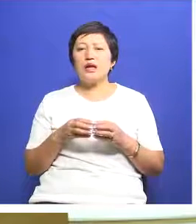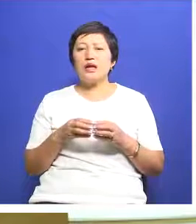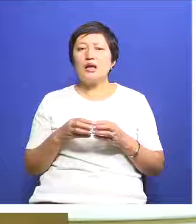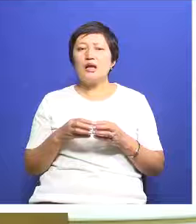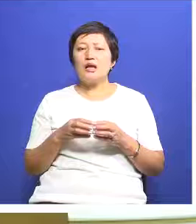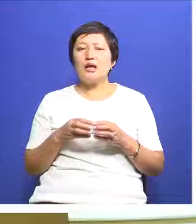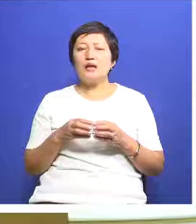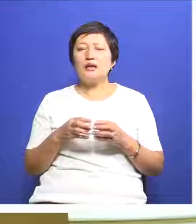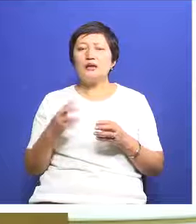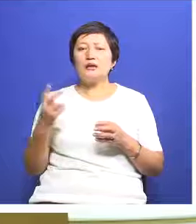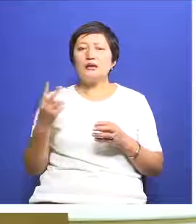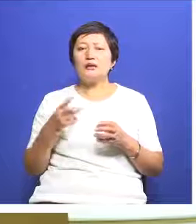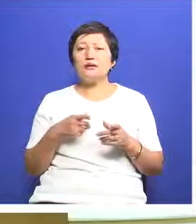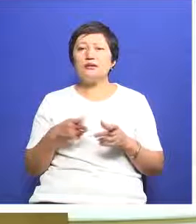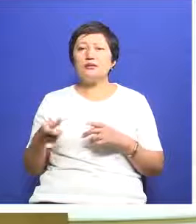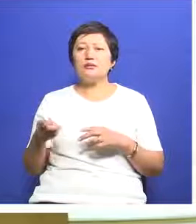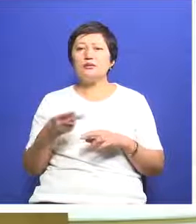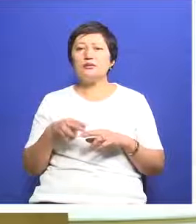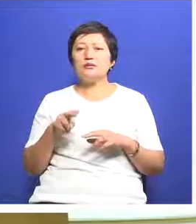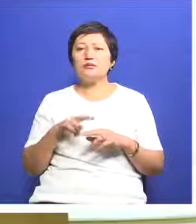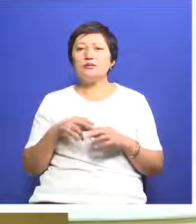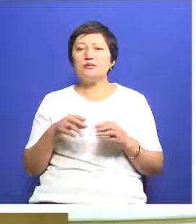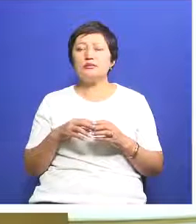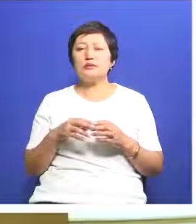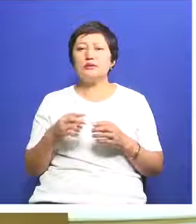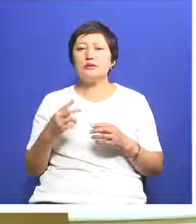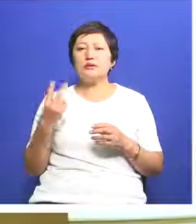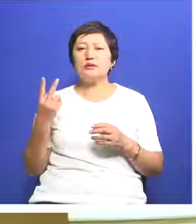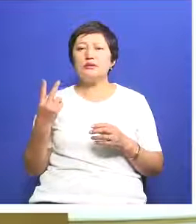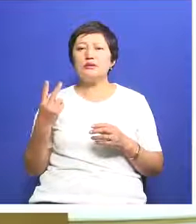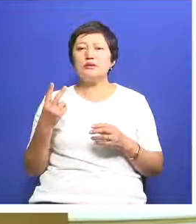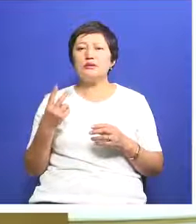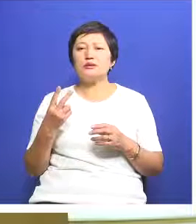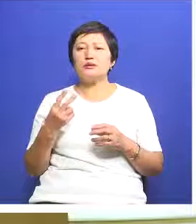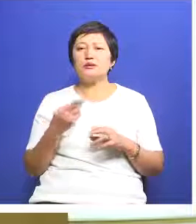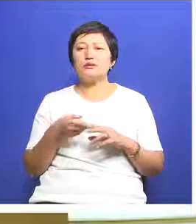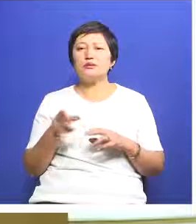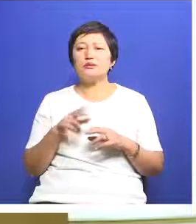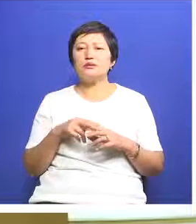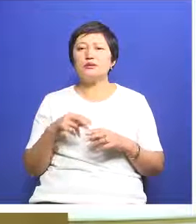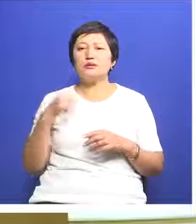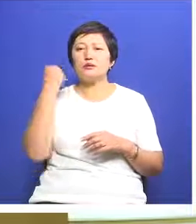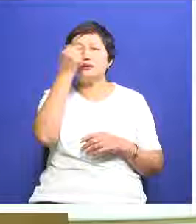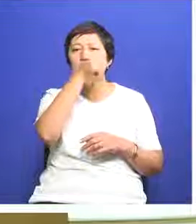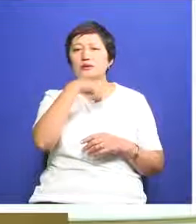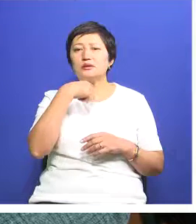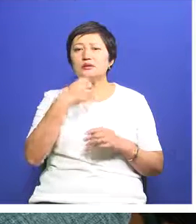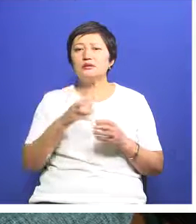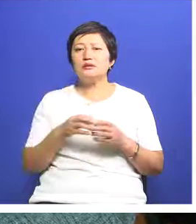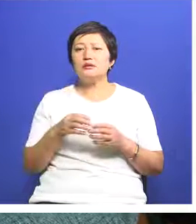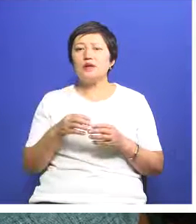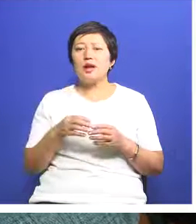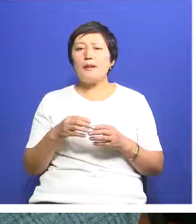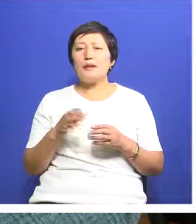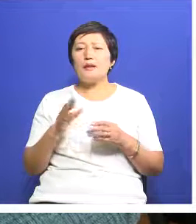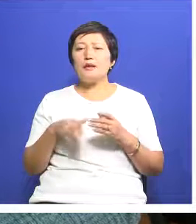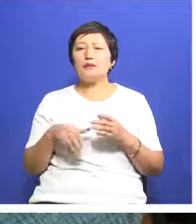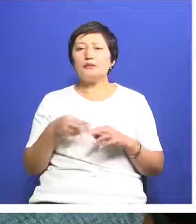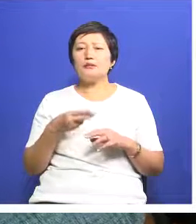экинчи неге өттүм. Казыр энди эки тур иштедим го. Келер жылга менин мерзим